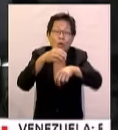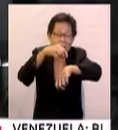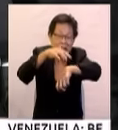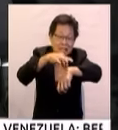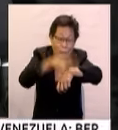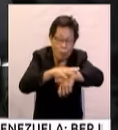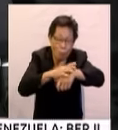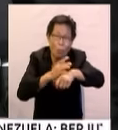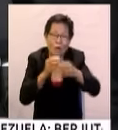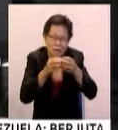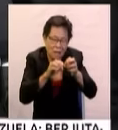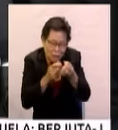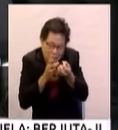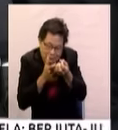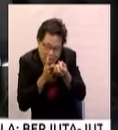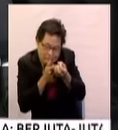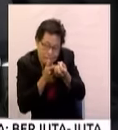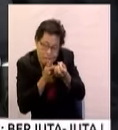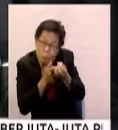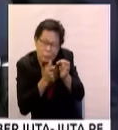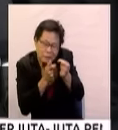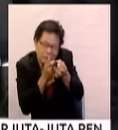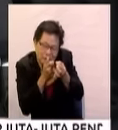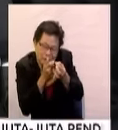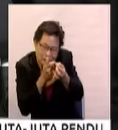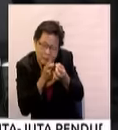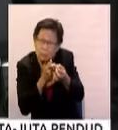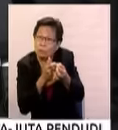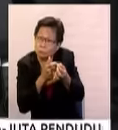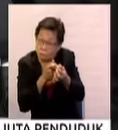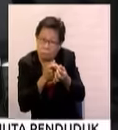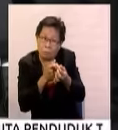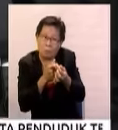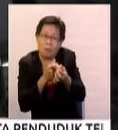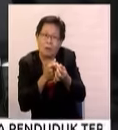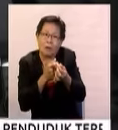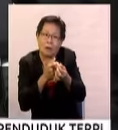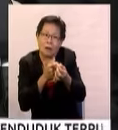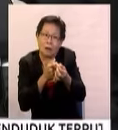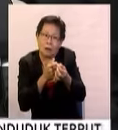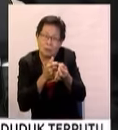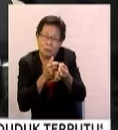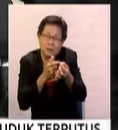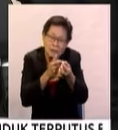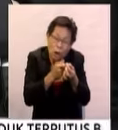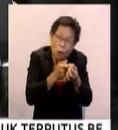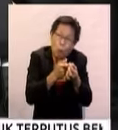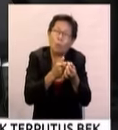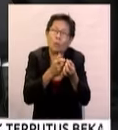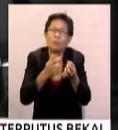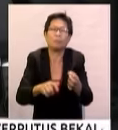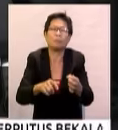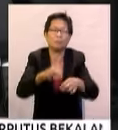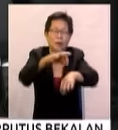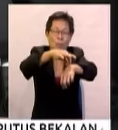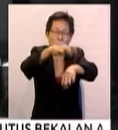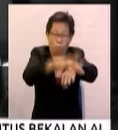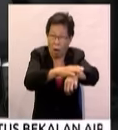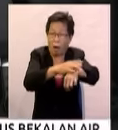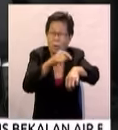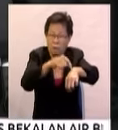Aedes aegypti, bukan all the other telur nyamuk but telur nyamuk Aedes aegypti ya. Nyamuk berwolbachia